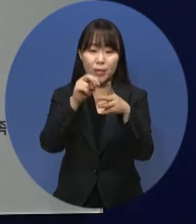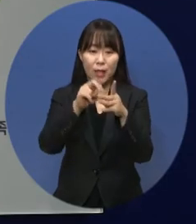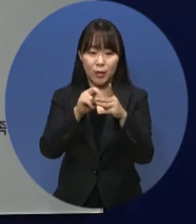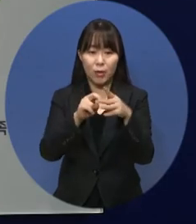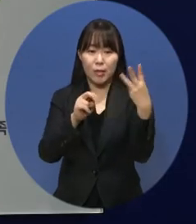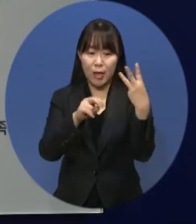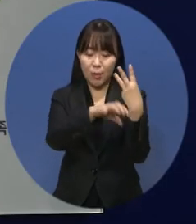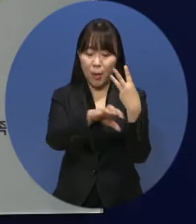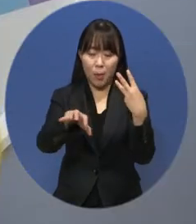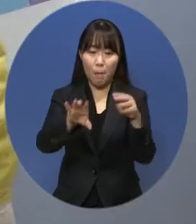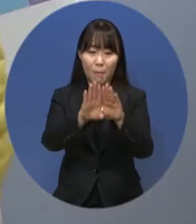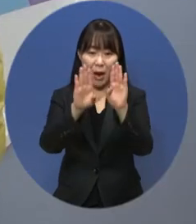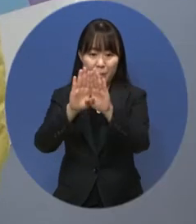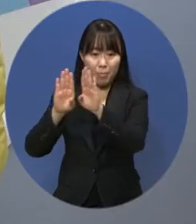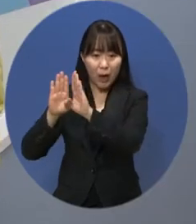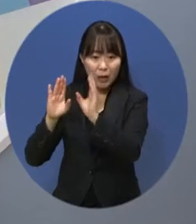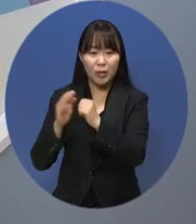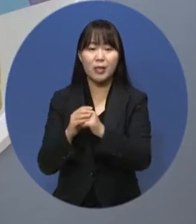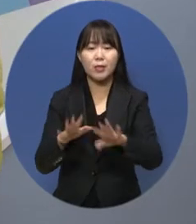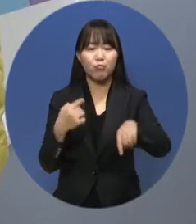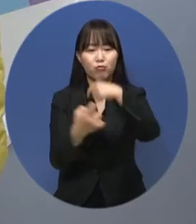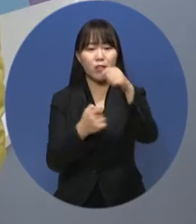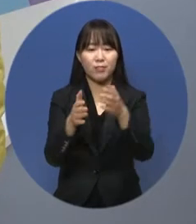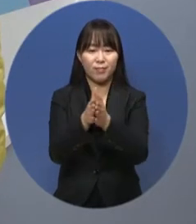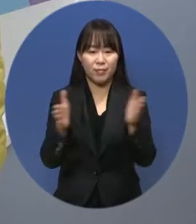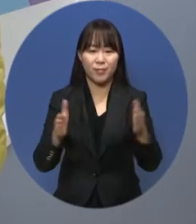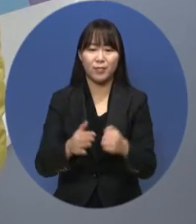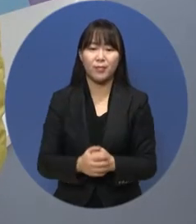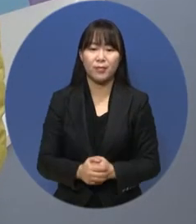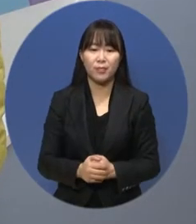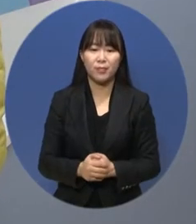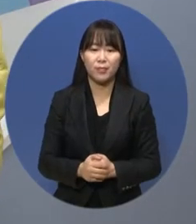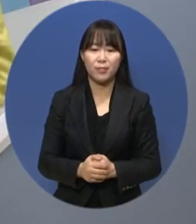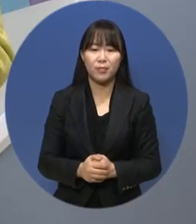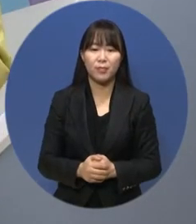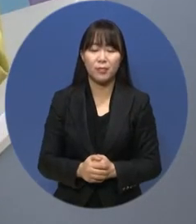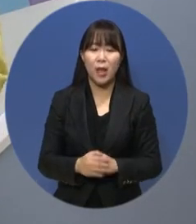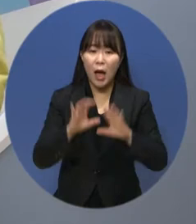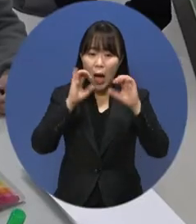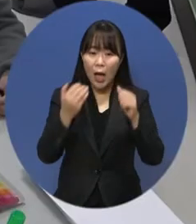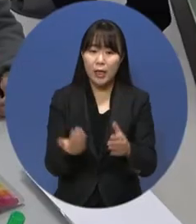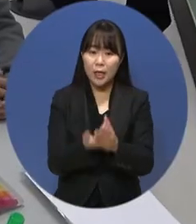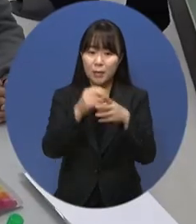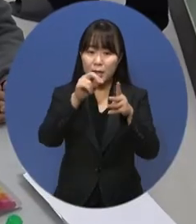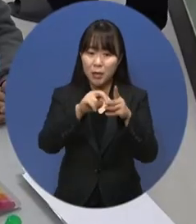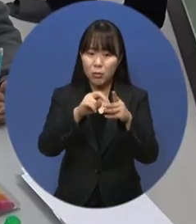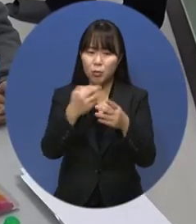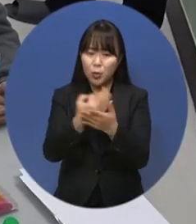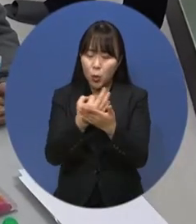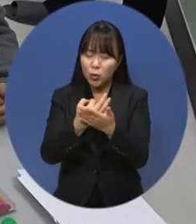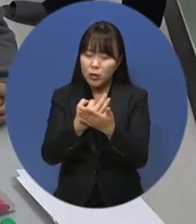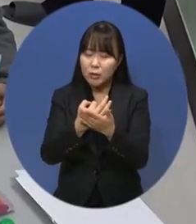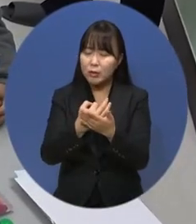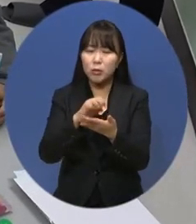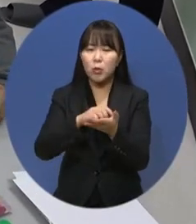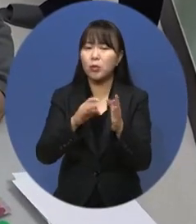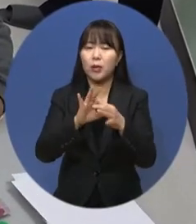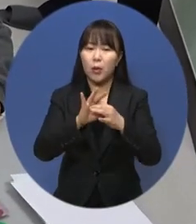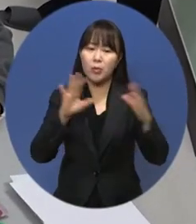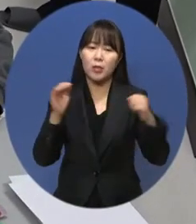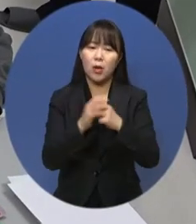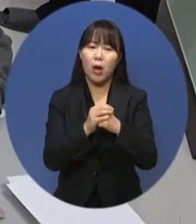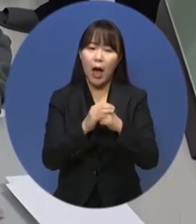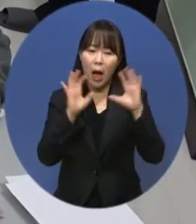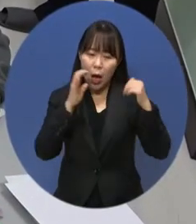개소하고 본격적인 운영에 들어갔습니다 iq 센터는 소득수준에 관계없이 돌봄을 필요로